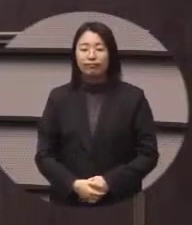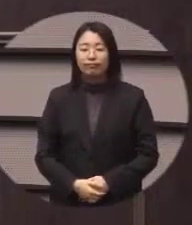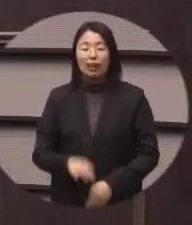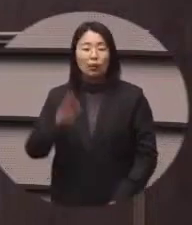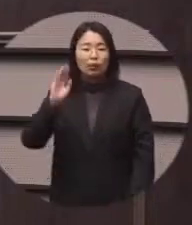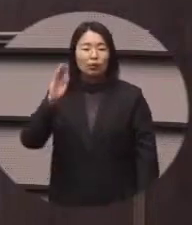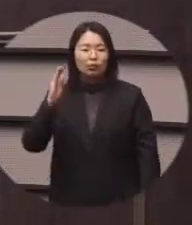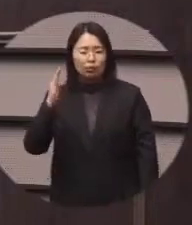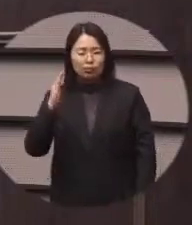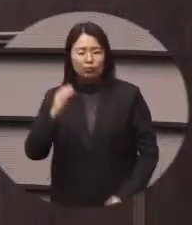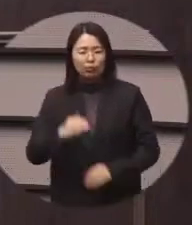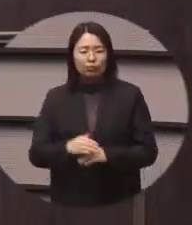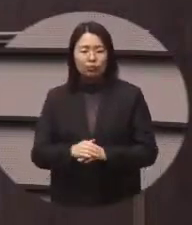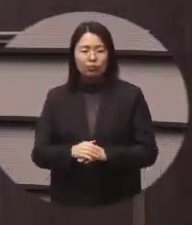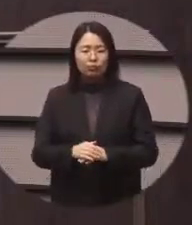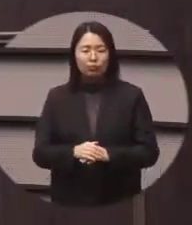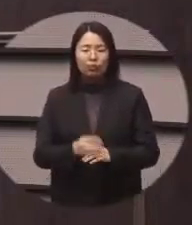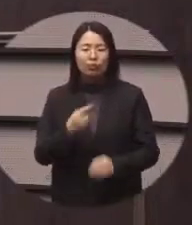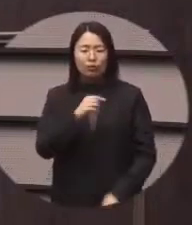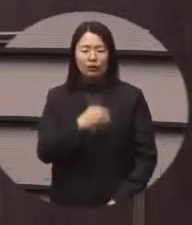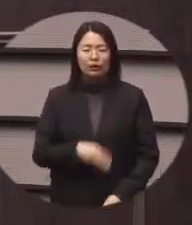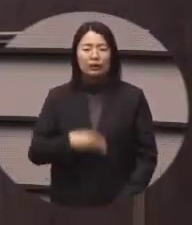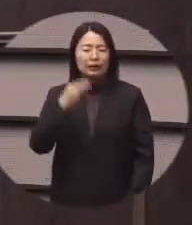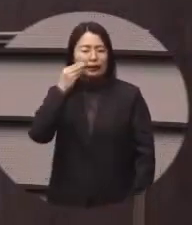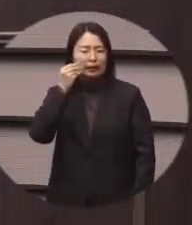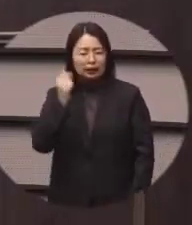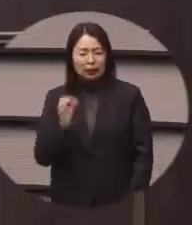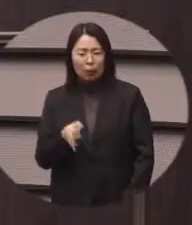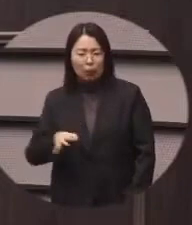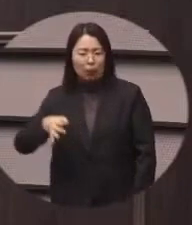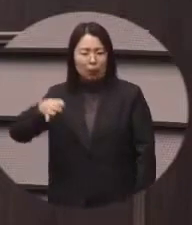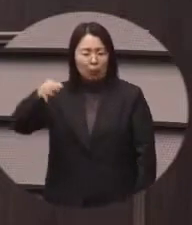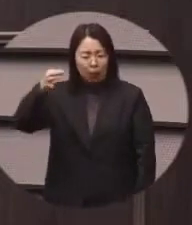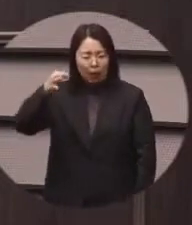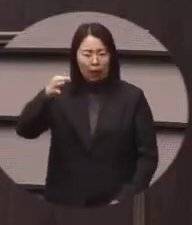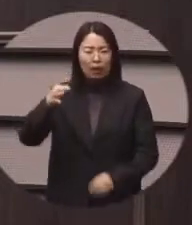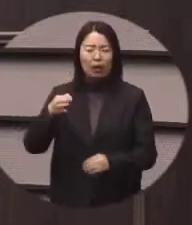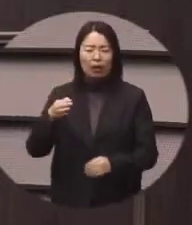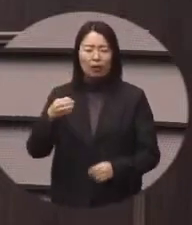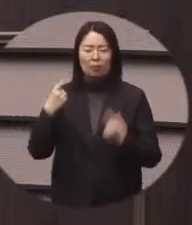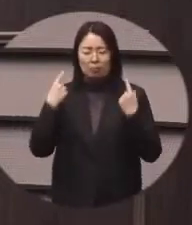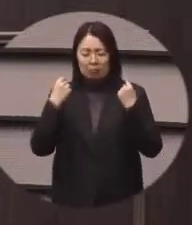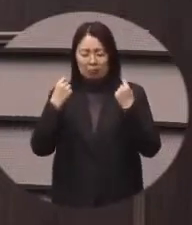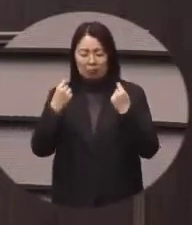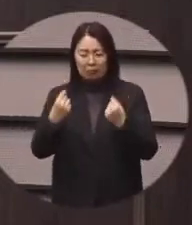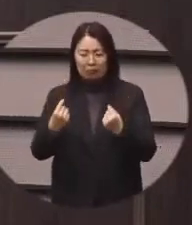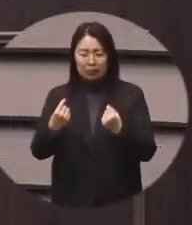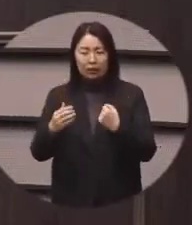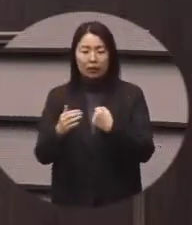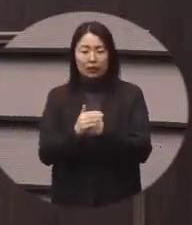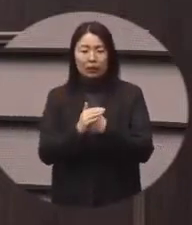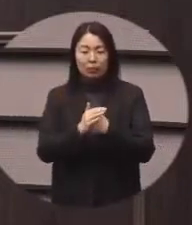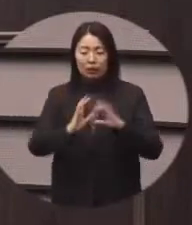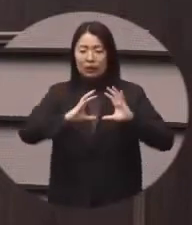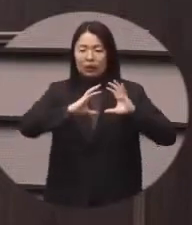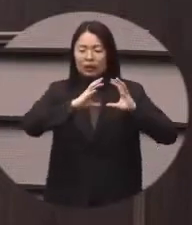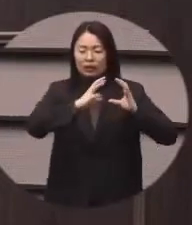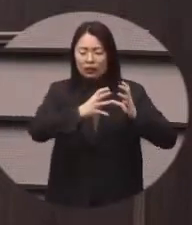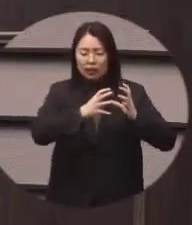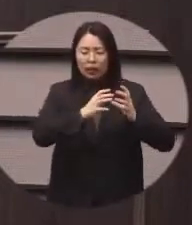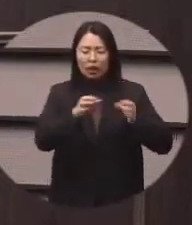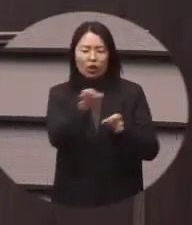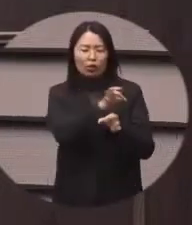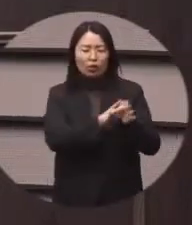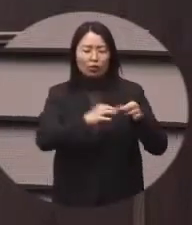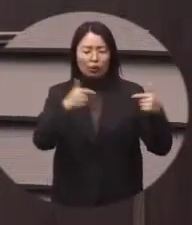최근 중동 정세 악화와 고유가 고금리 상황 지속 등 글로벌 경제 위축 국면이 깊어지는